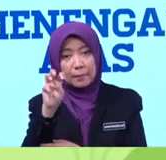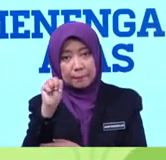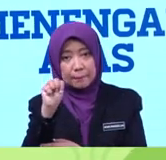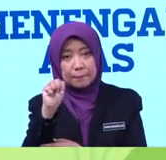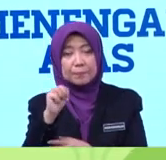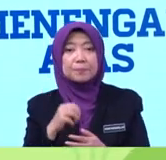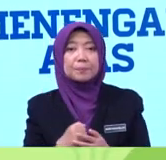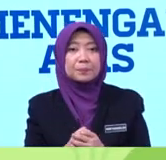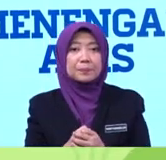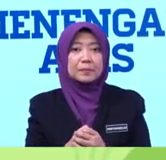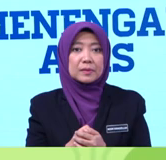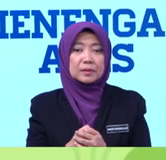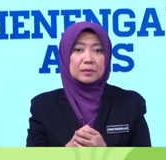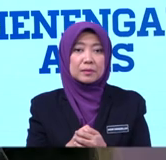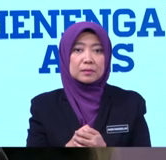mikroorganisme